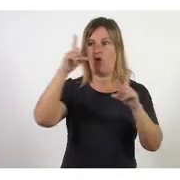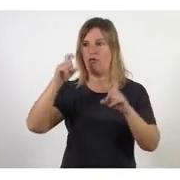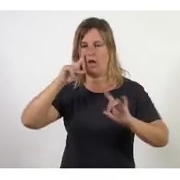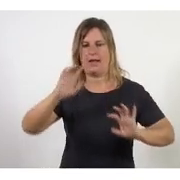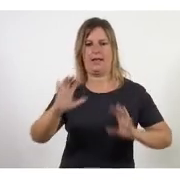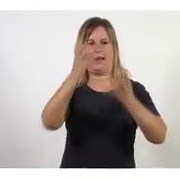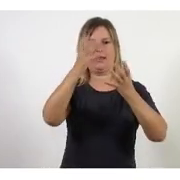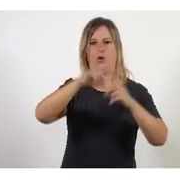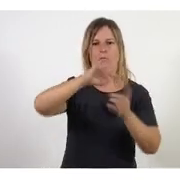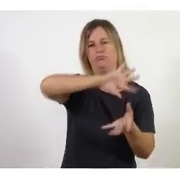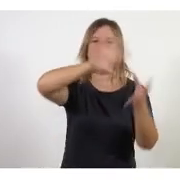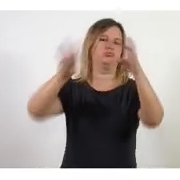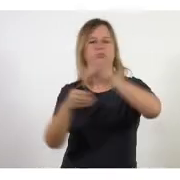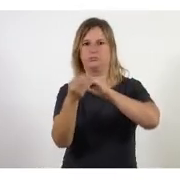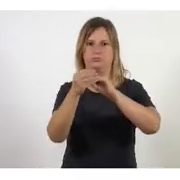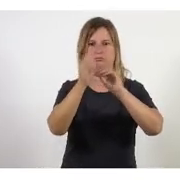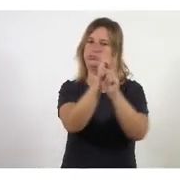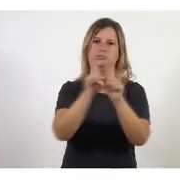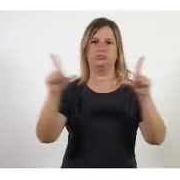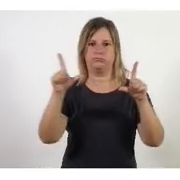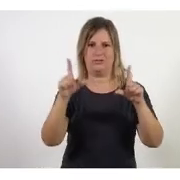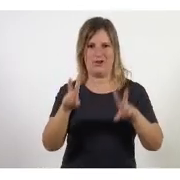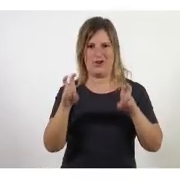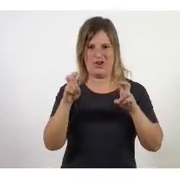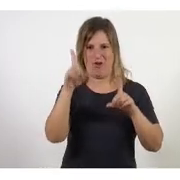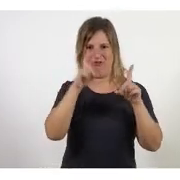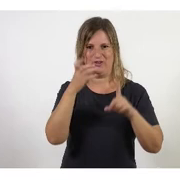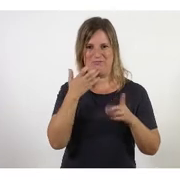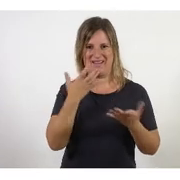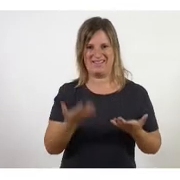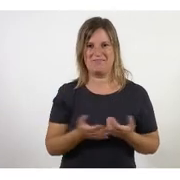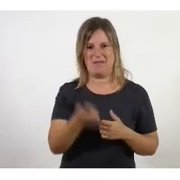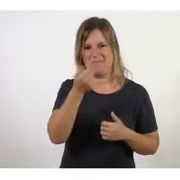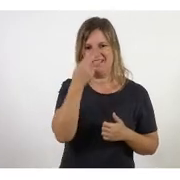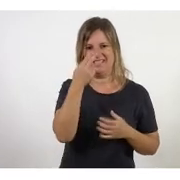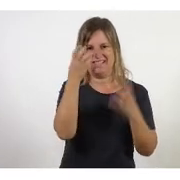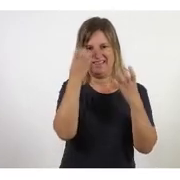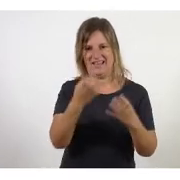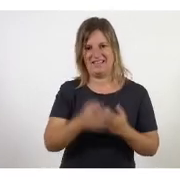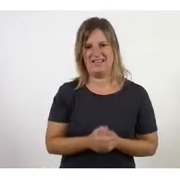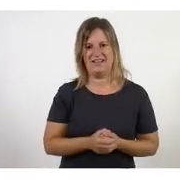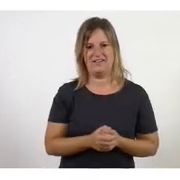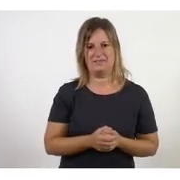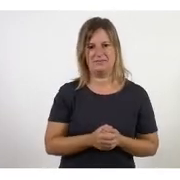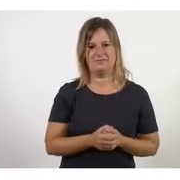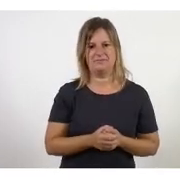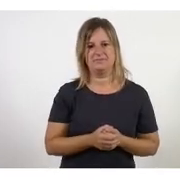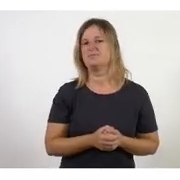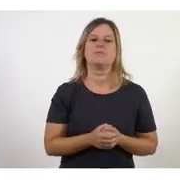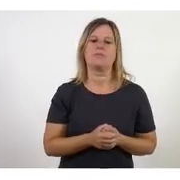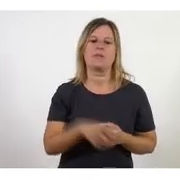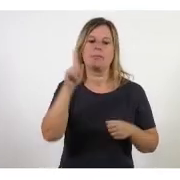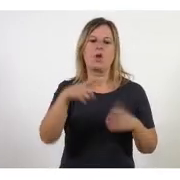foto un rotate que faci uip, i et fiqui l'altra foto. I això ho fas més interessant. Piquem les transicions, la